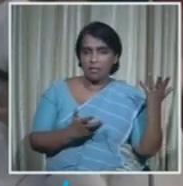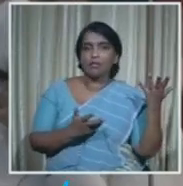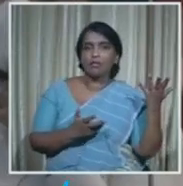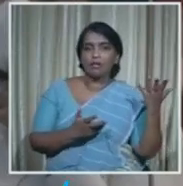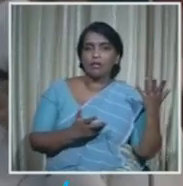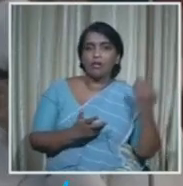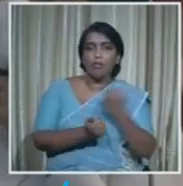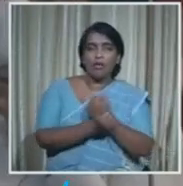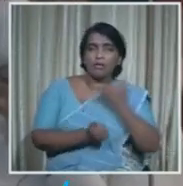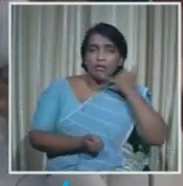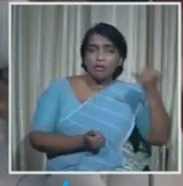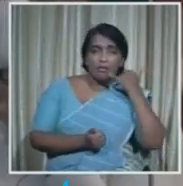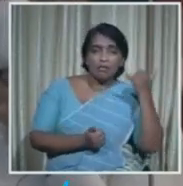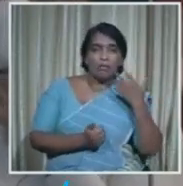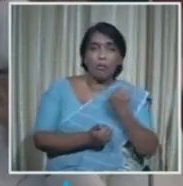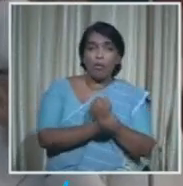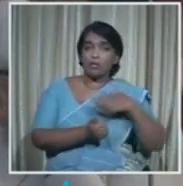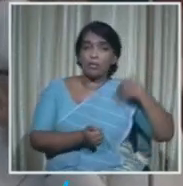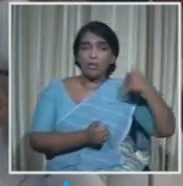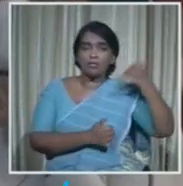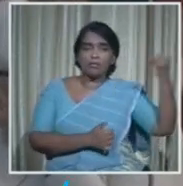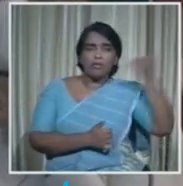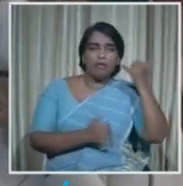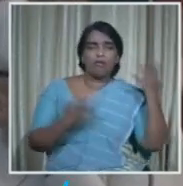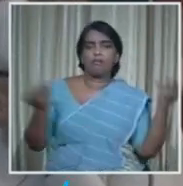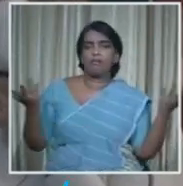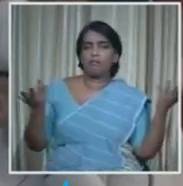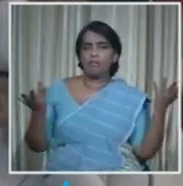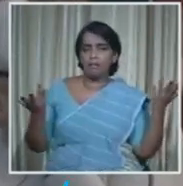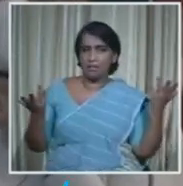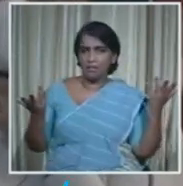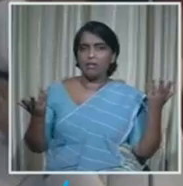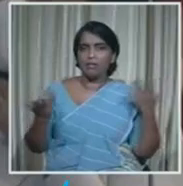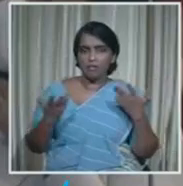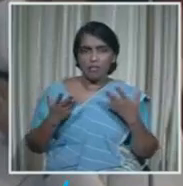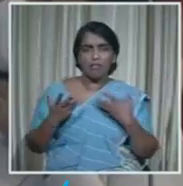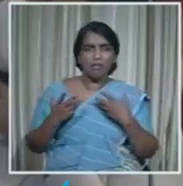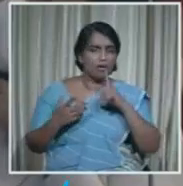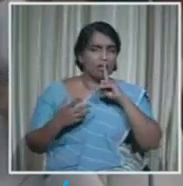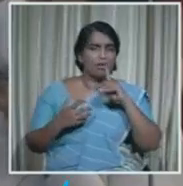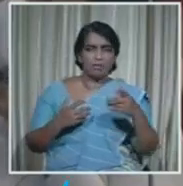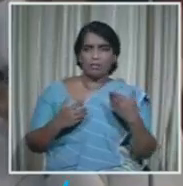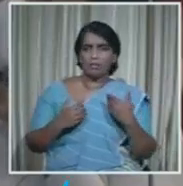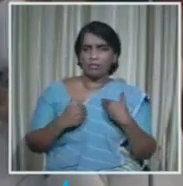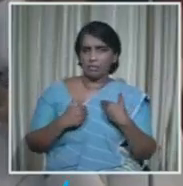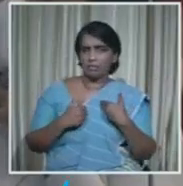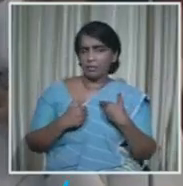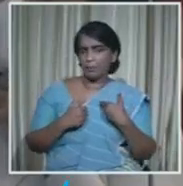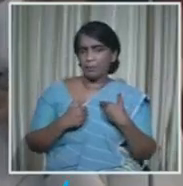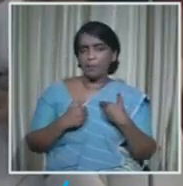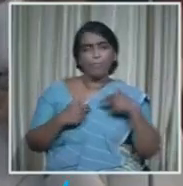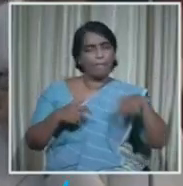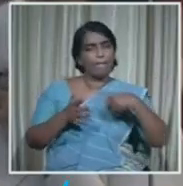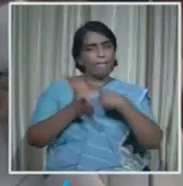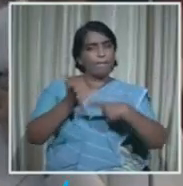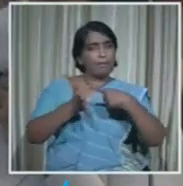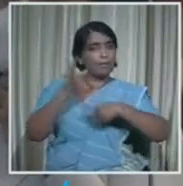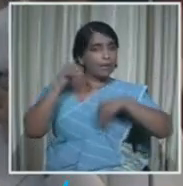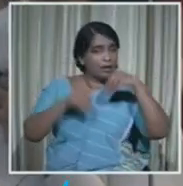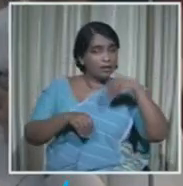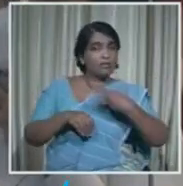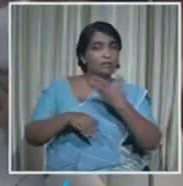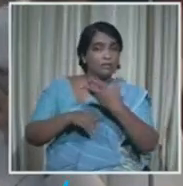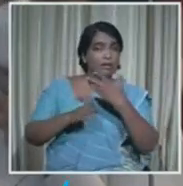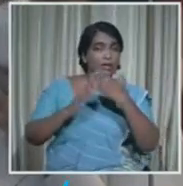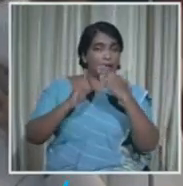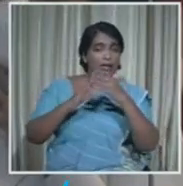polispathuma waganna ba sambandha karaganna ba Itu korang mangan, mangjuwa matang. Me desa palajnya ke niwasat prahara